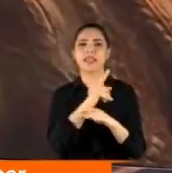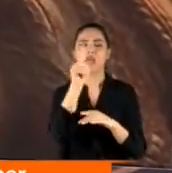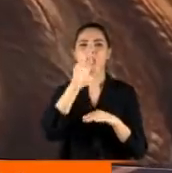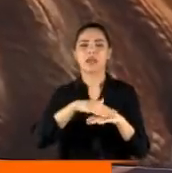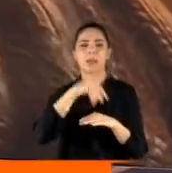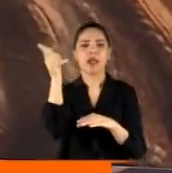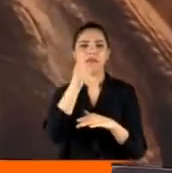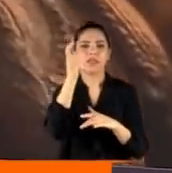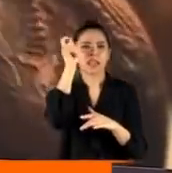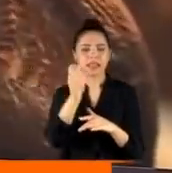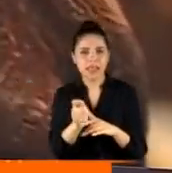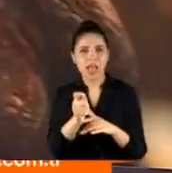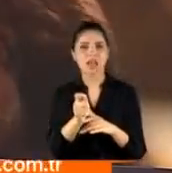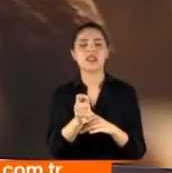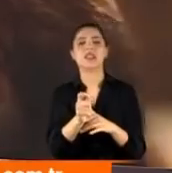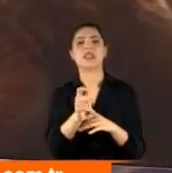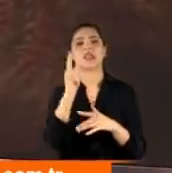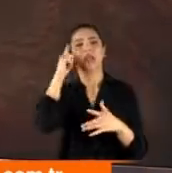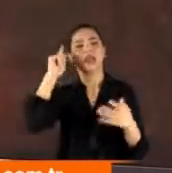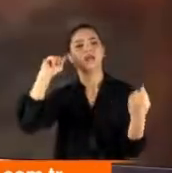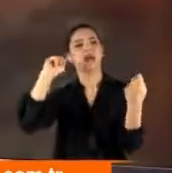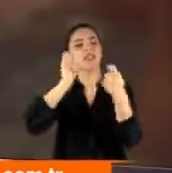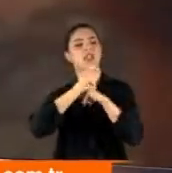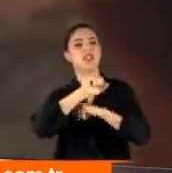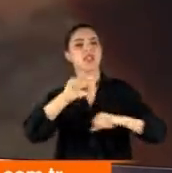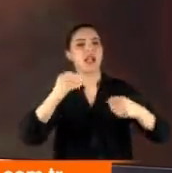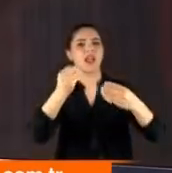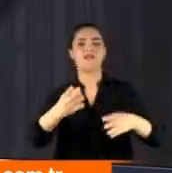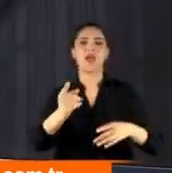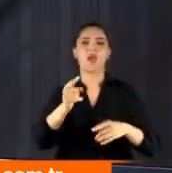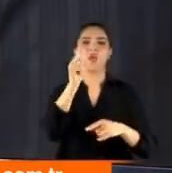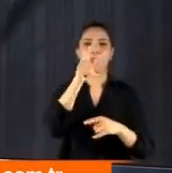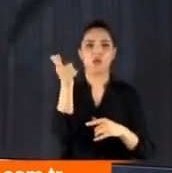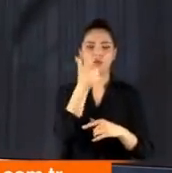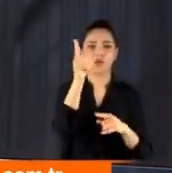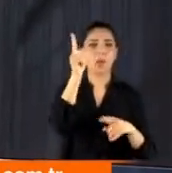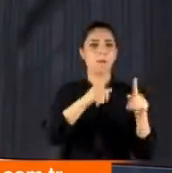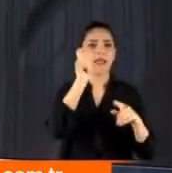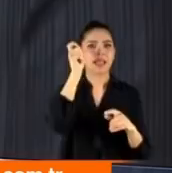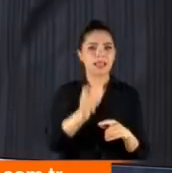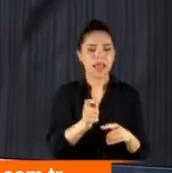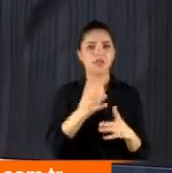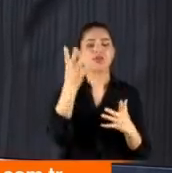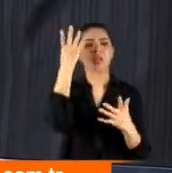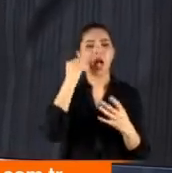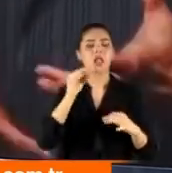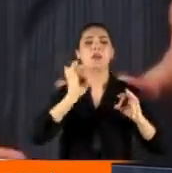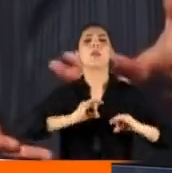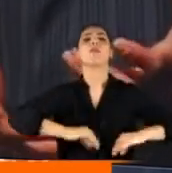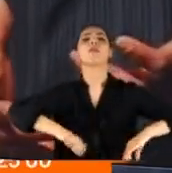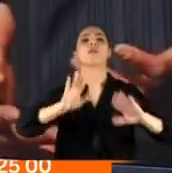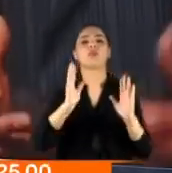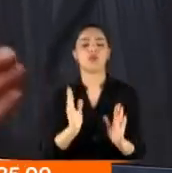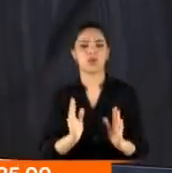yapılan videolar gerçeklik algısını baştan aşağı etkiliyor. Hatta bu videolardan bazılarını gerçeğinden ayırt etmek bile